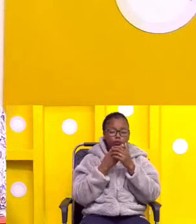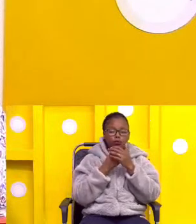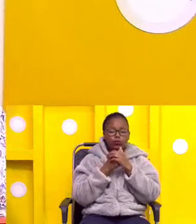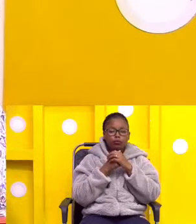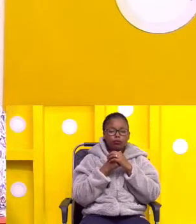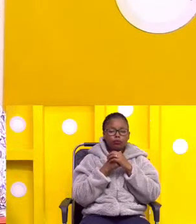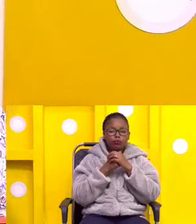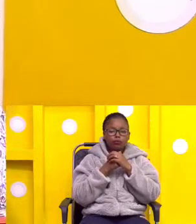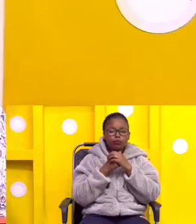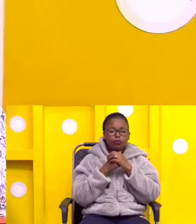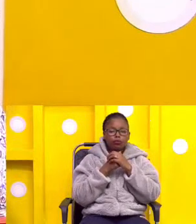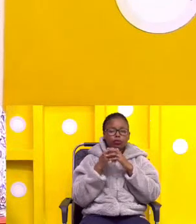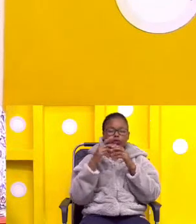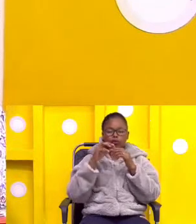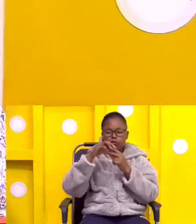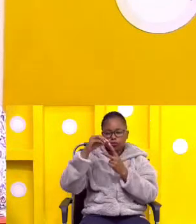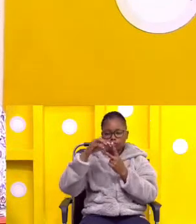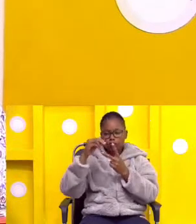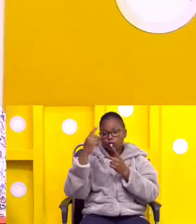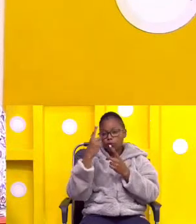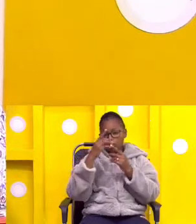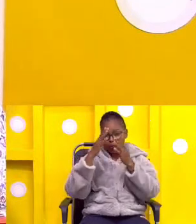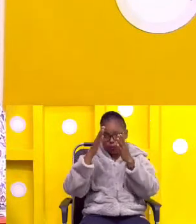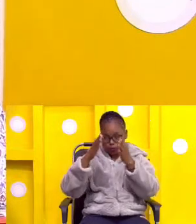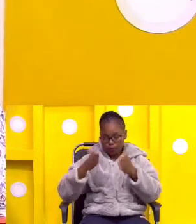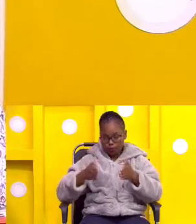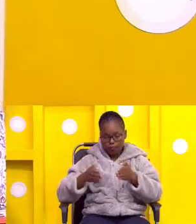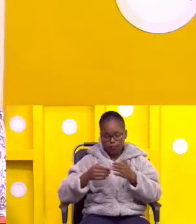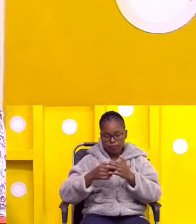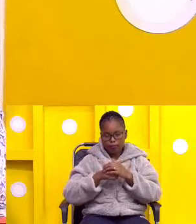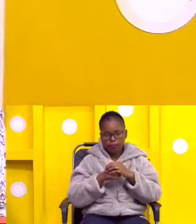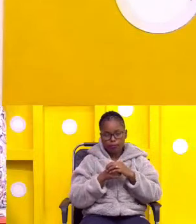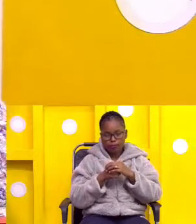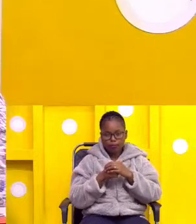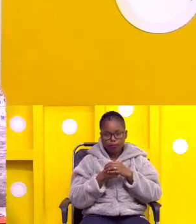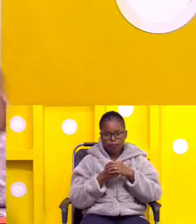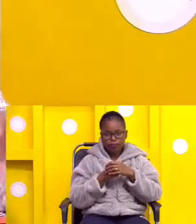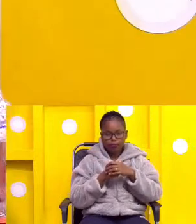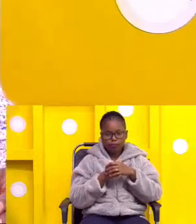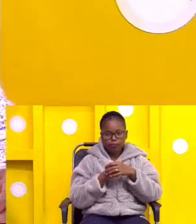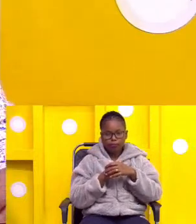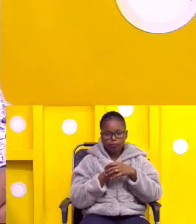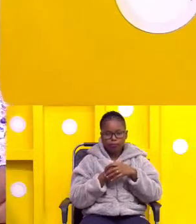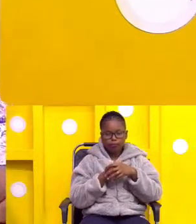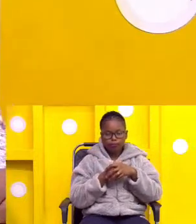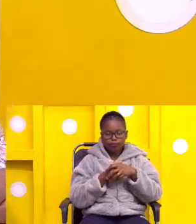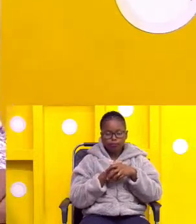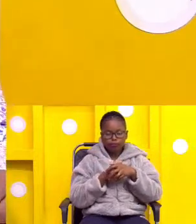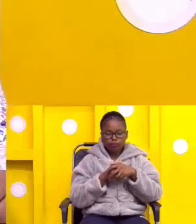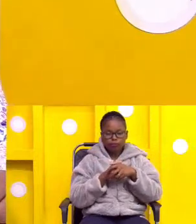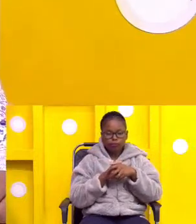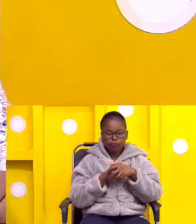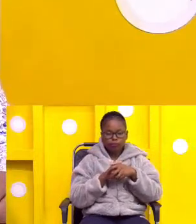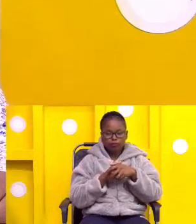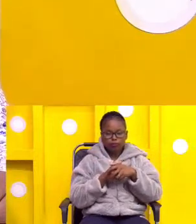Niguo acagurire muthuri umwe. Na muthuri uria acagurire ri.